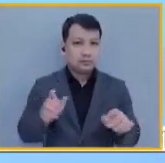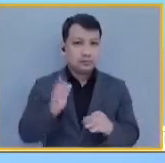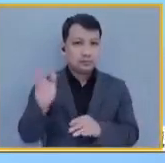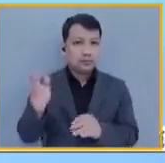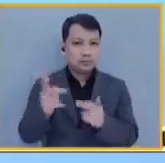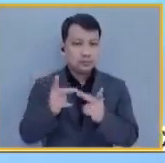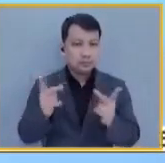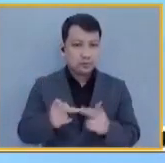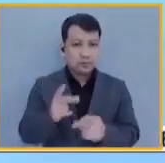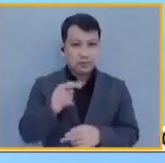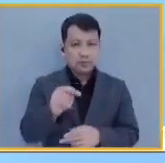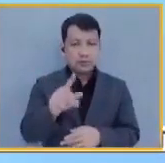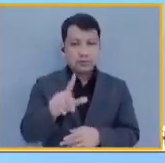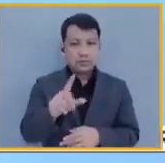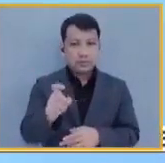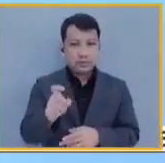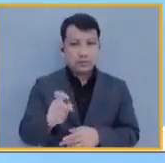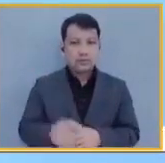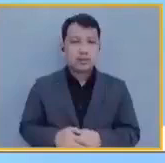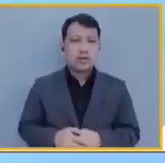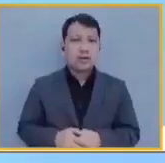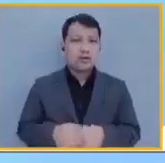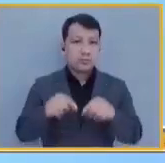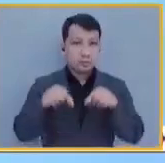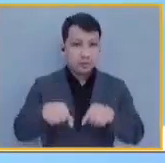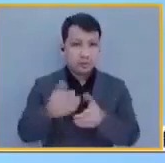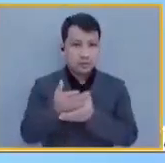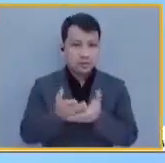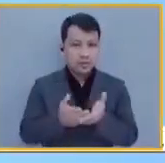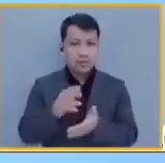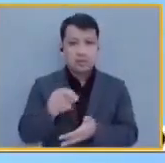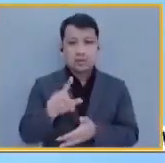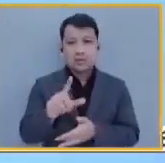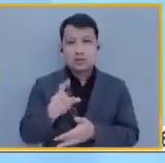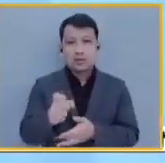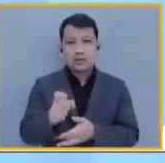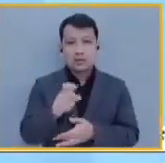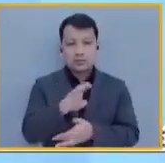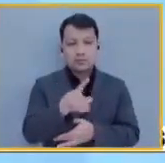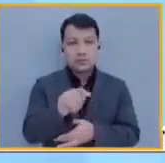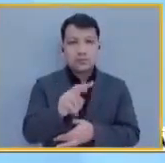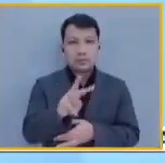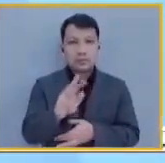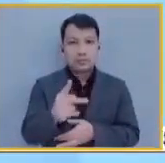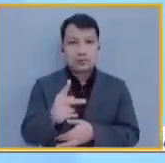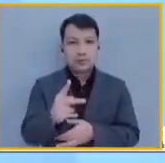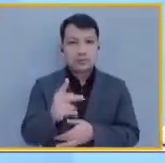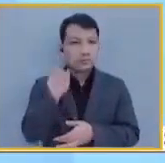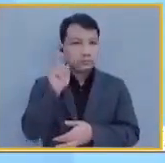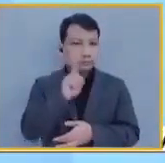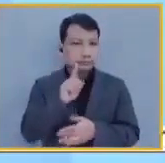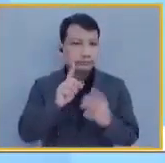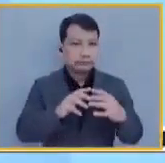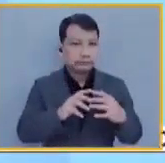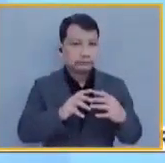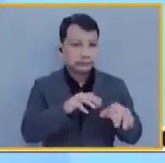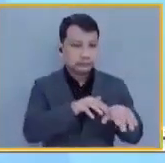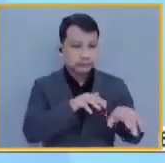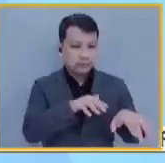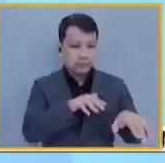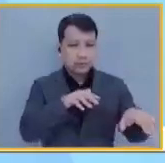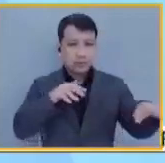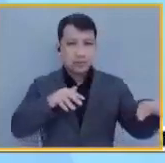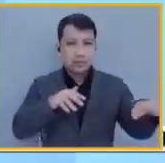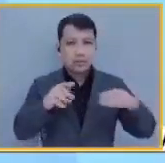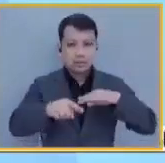Luzon Expressway. Dito sa bahagi ng NLEX Balintawak, nagkakaroon lang ng slight build-up sa toll plaza pero bago yan